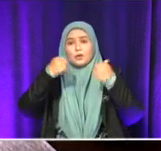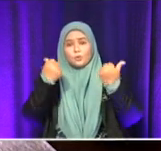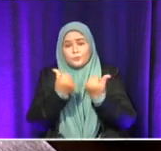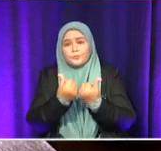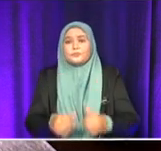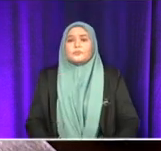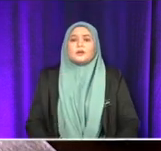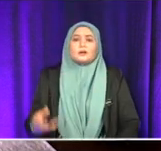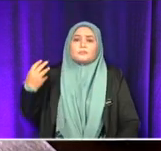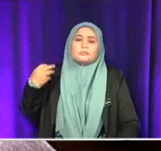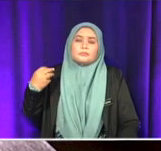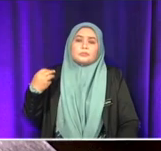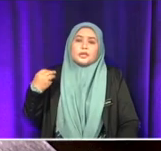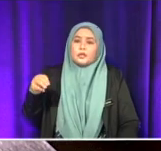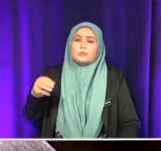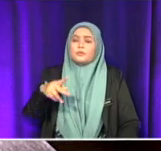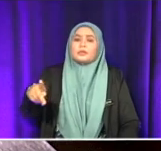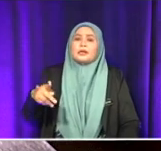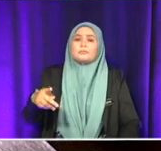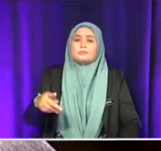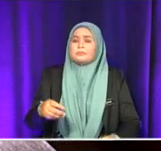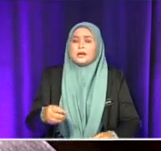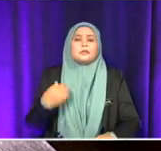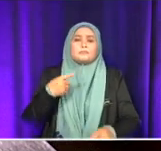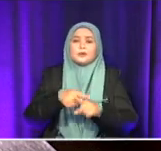Oke mereka juga terdiri dari pada berbagai kaum